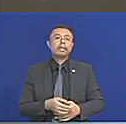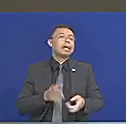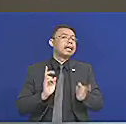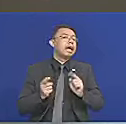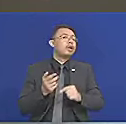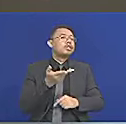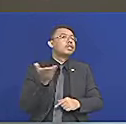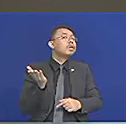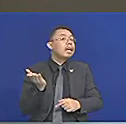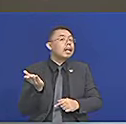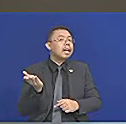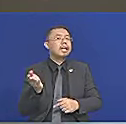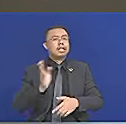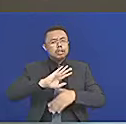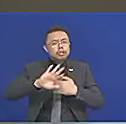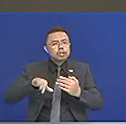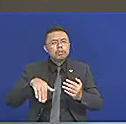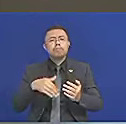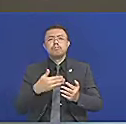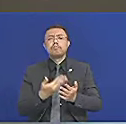kalau saudara-saudara sekalian